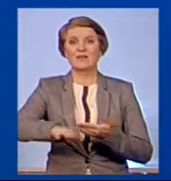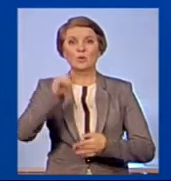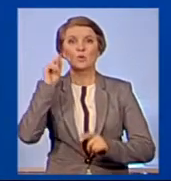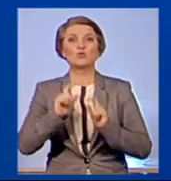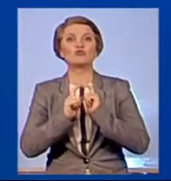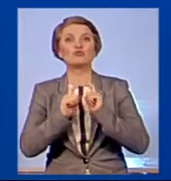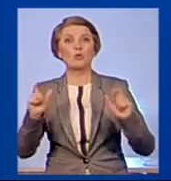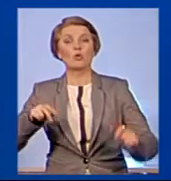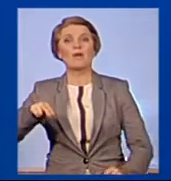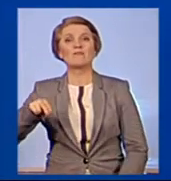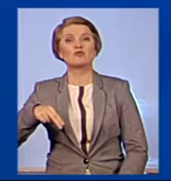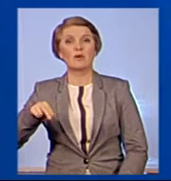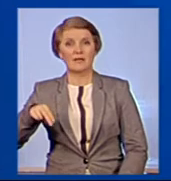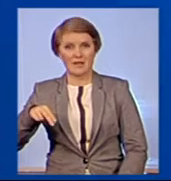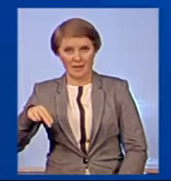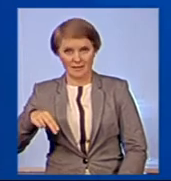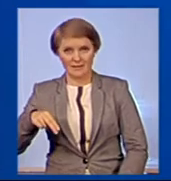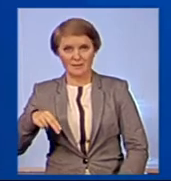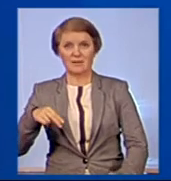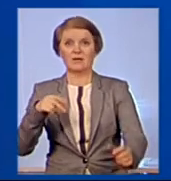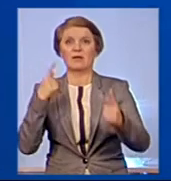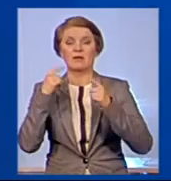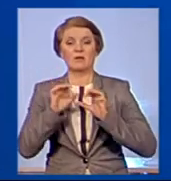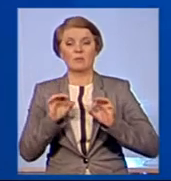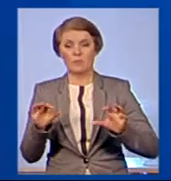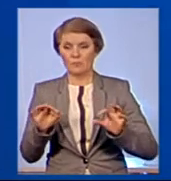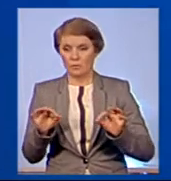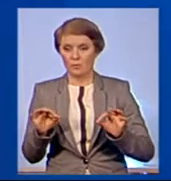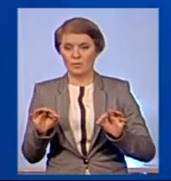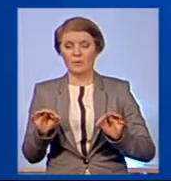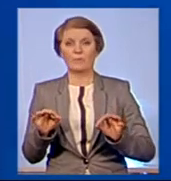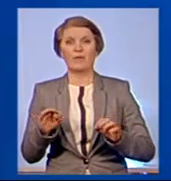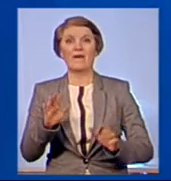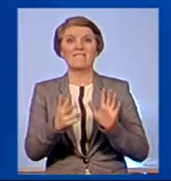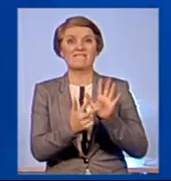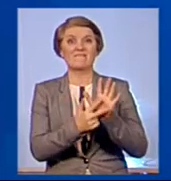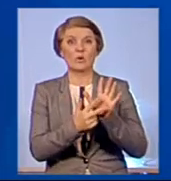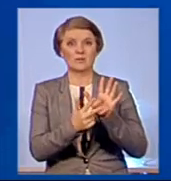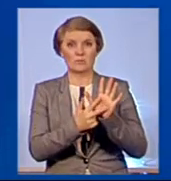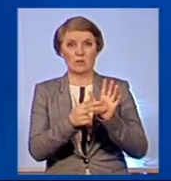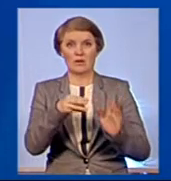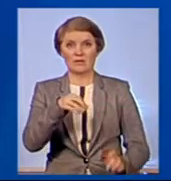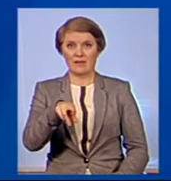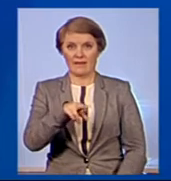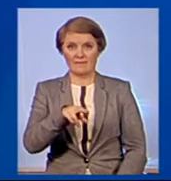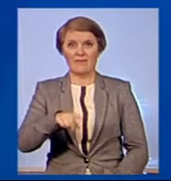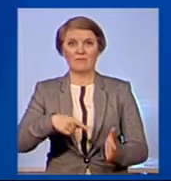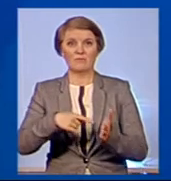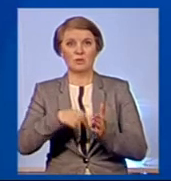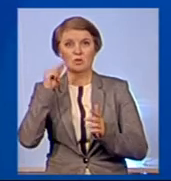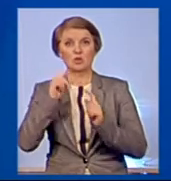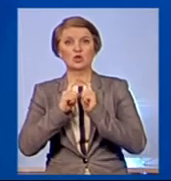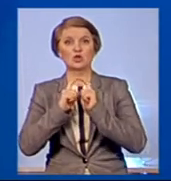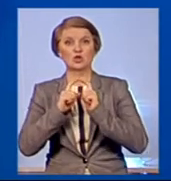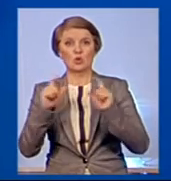управління Держпродспоживслужби Черкаської області Володимир Папач. Нагадаємо, 8 травня в міській школі номер 8 під час